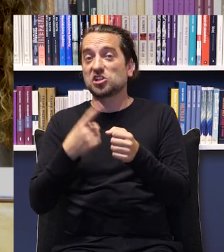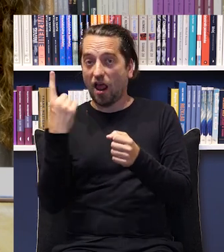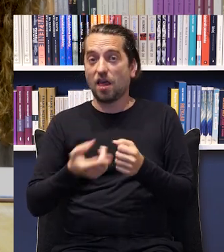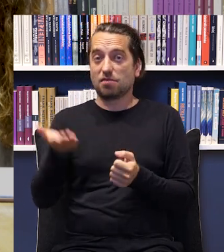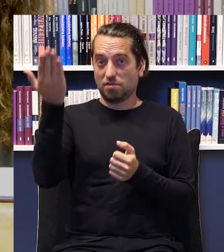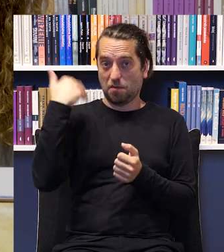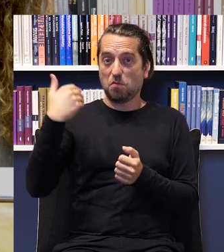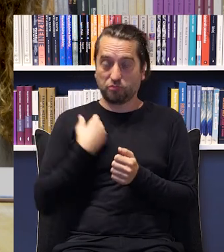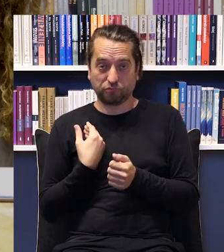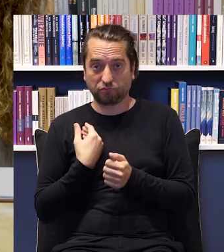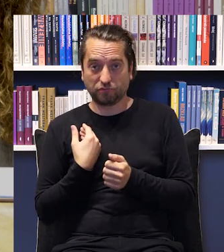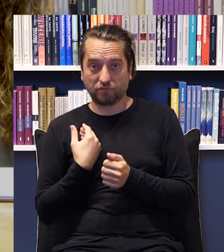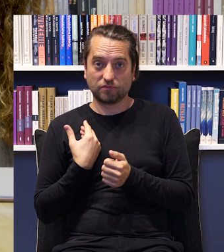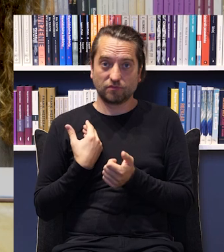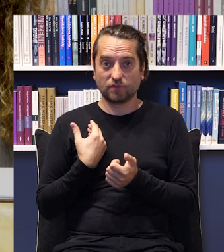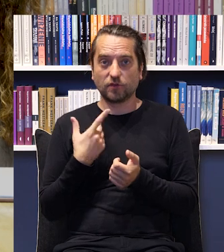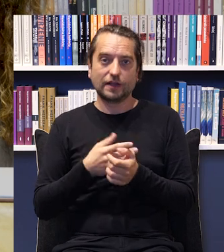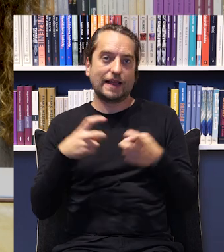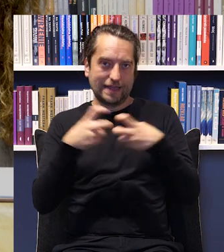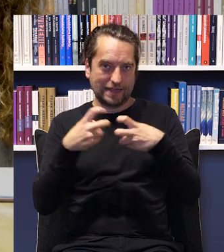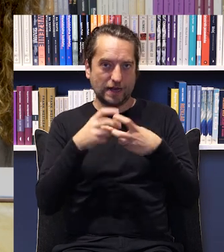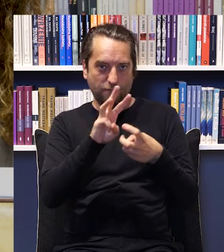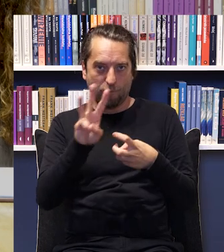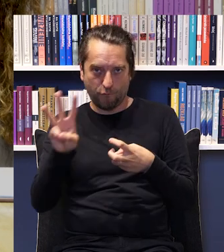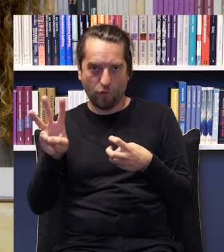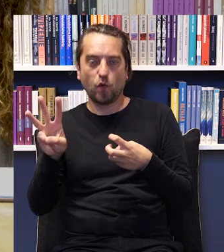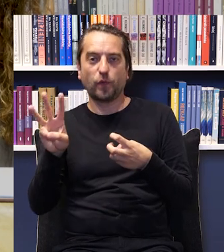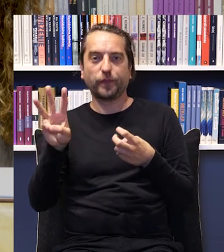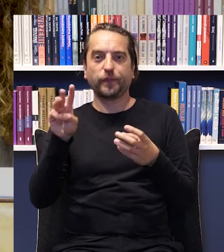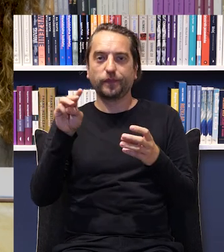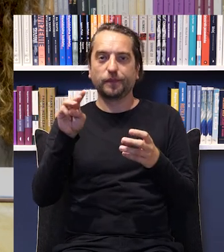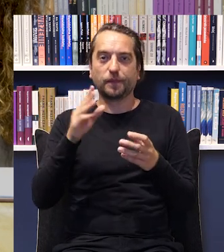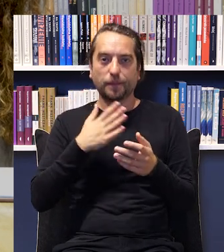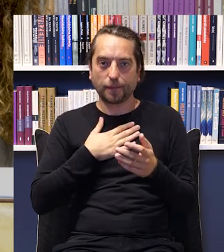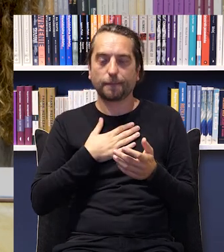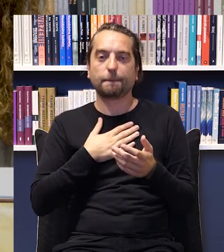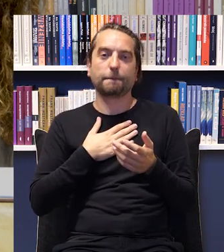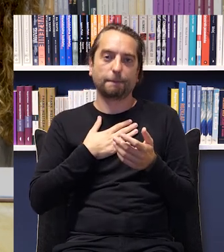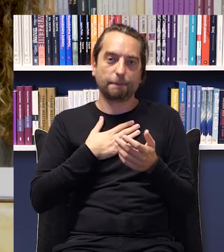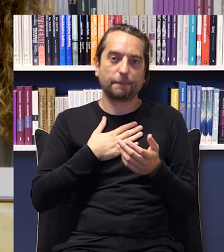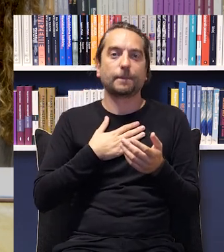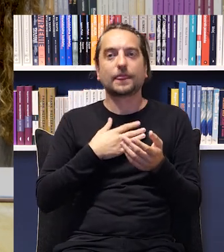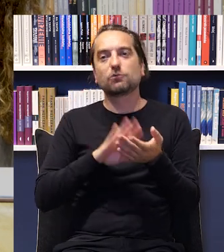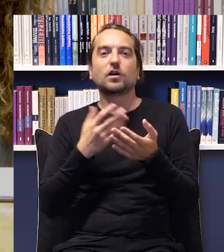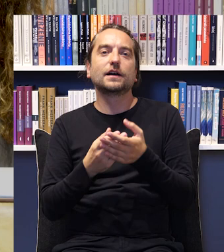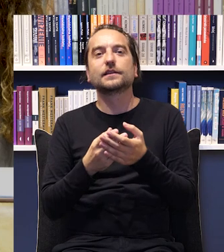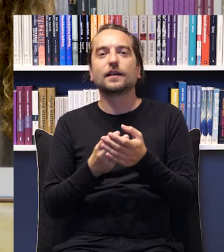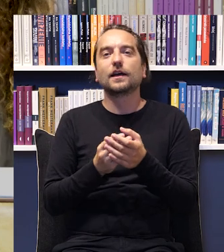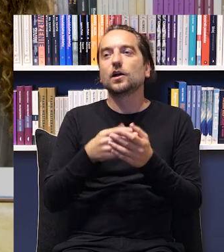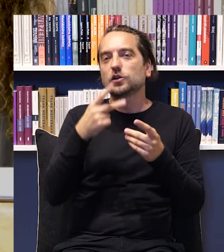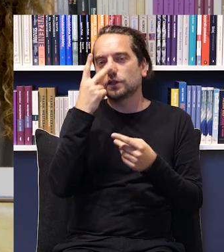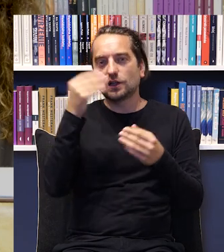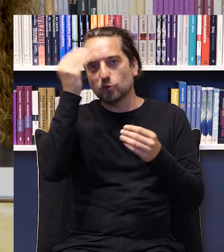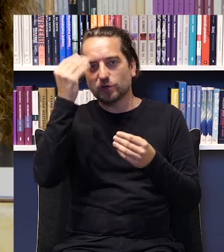temu, mniej więcej jak miałaś, nie wiem, stronę internetową, jak, nie wiem, miałaś pewnie na informatyce, uczyłaś